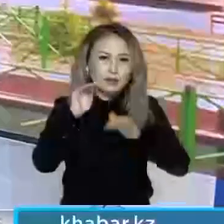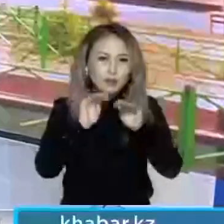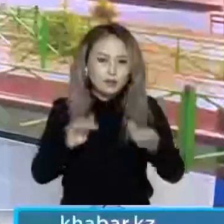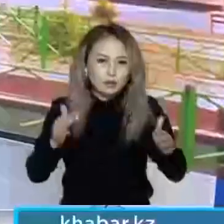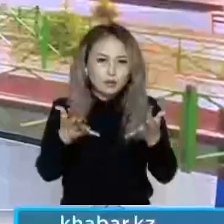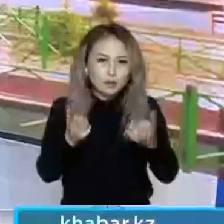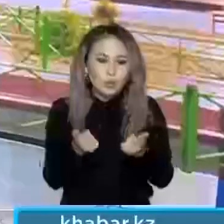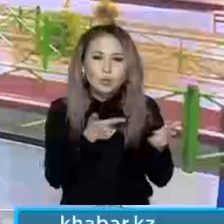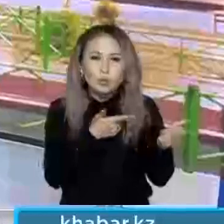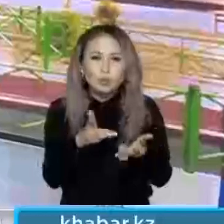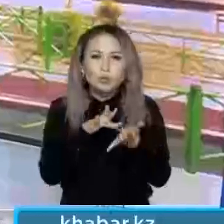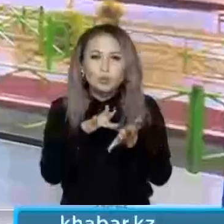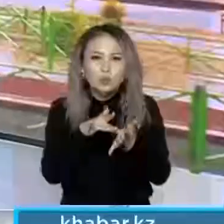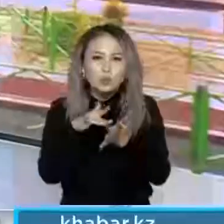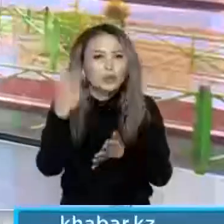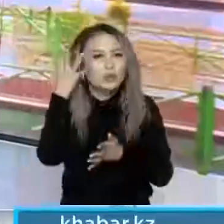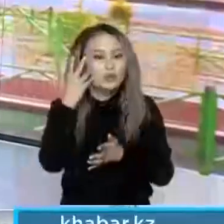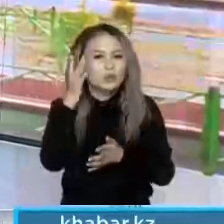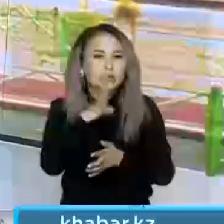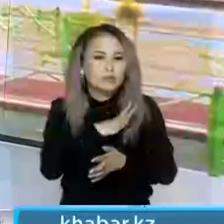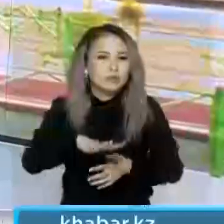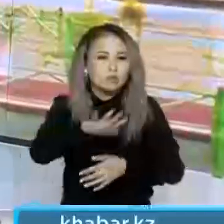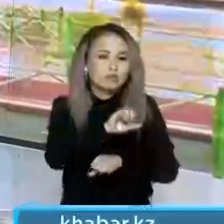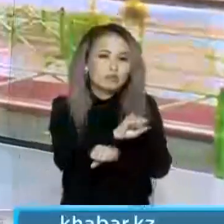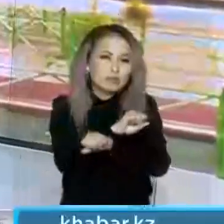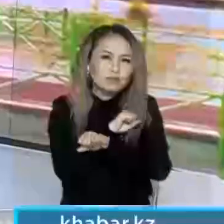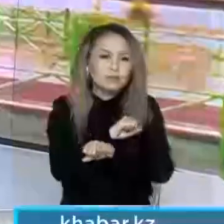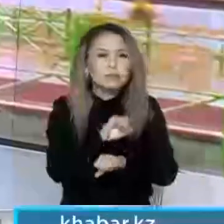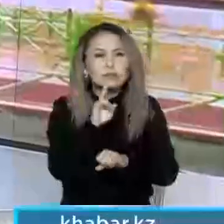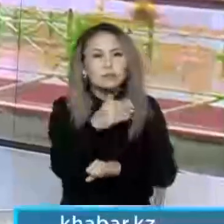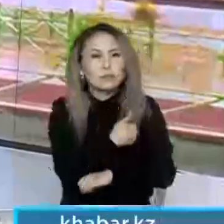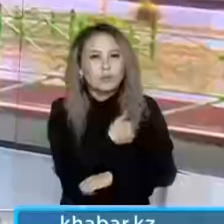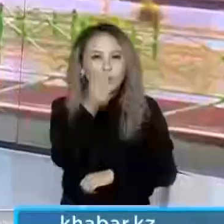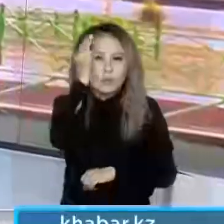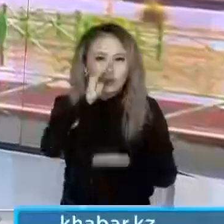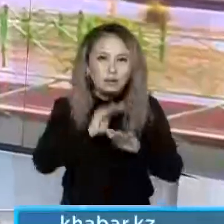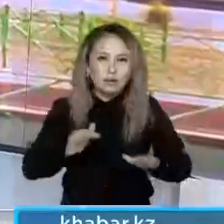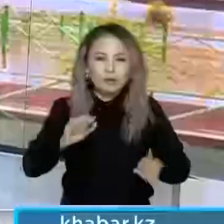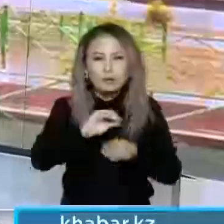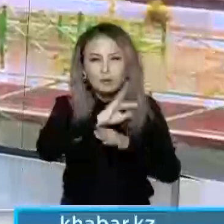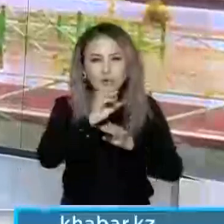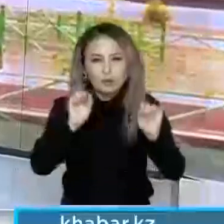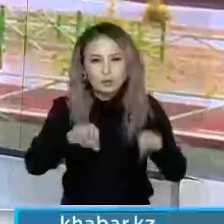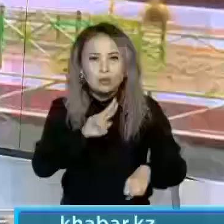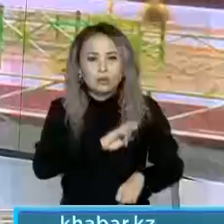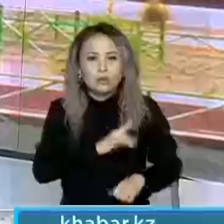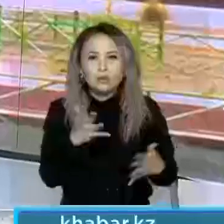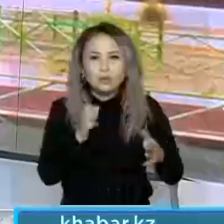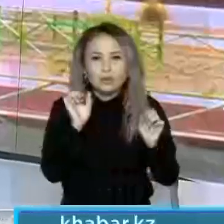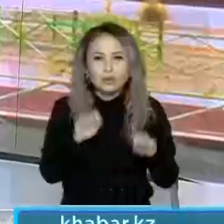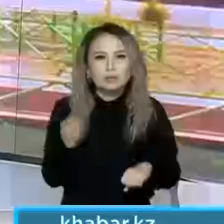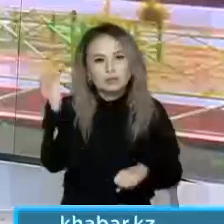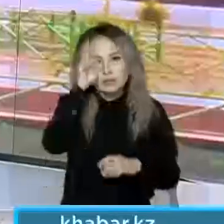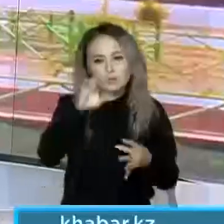балаларды қабылдауға арналған. Туристік маусым кезінде көл жағалауында тынығып, демалғысы келетін оқушылардың қауіпсіздігін қамтамасыз ету жұмыстары қалай